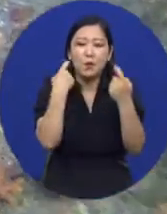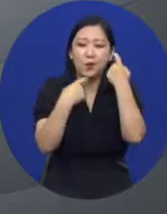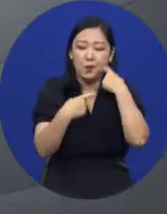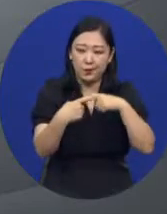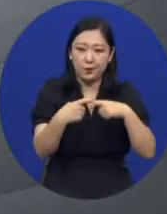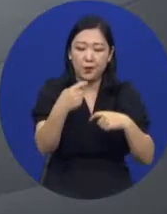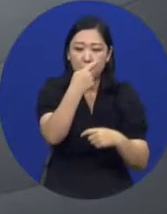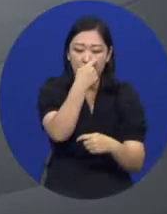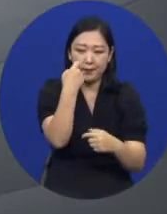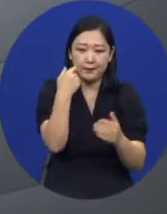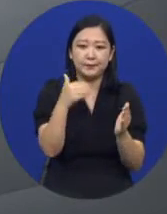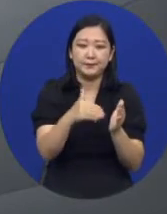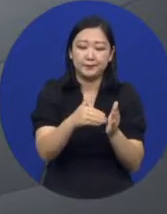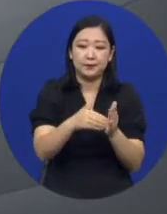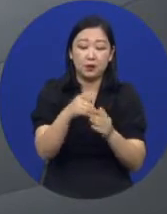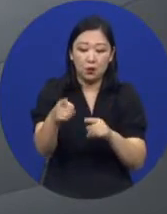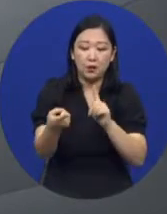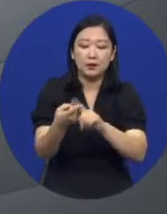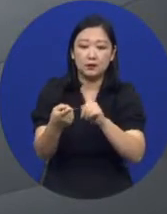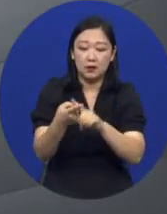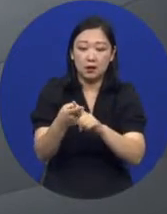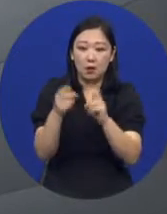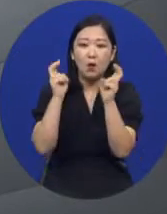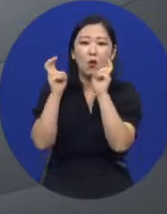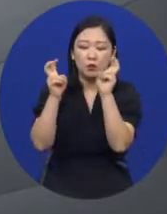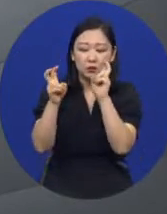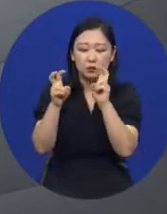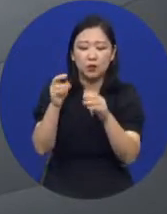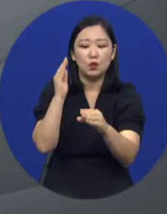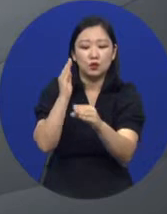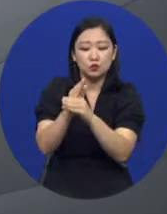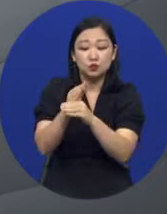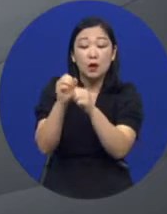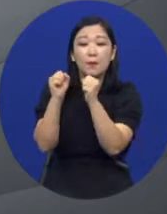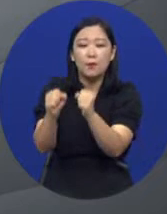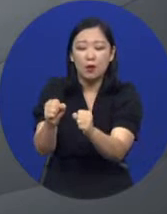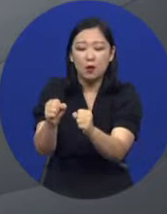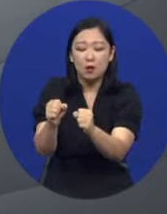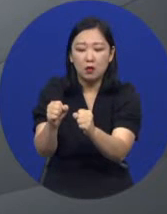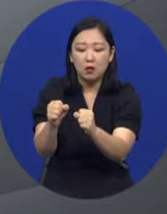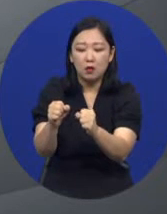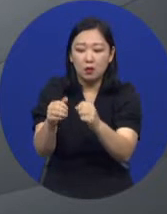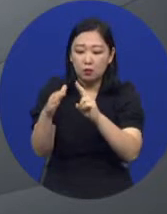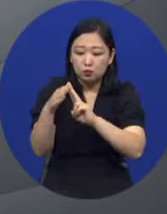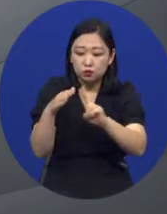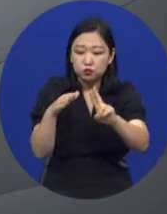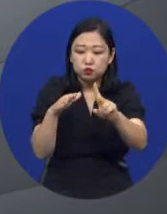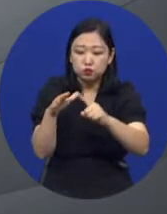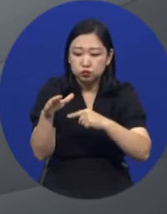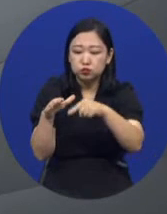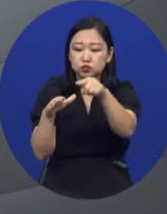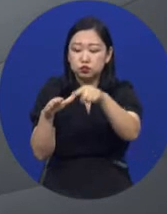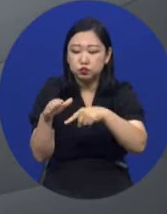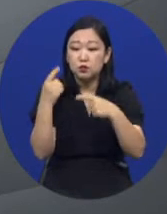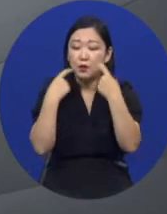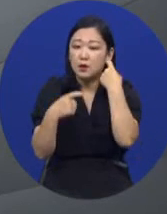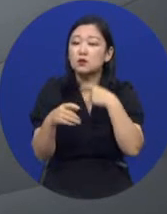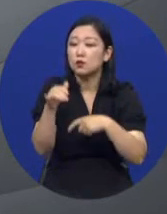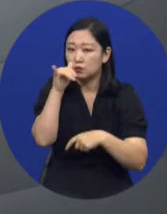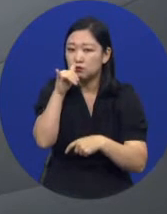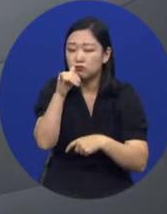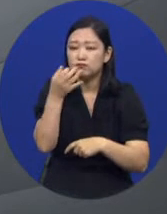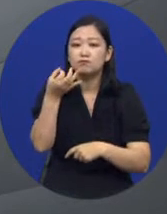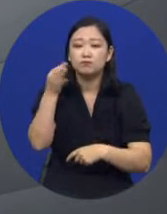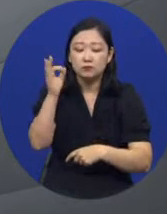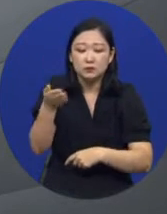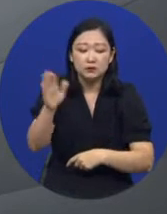확인됐습니다. 이에 대해 잠수함 업체 측은 중간 기착지로 잠수함이 드나들면서 일부 훼손이 있을 수 있지만 기착지